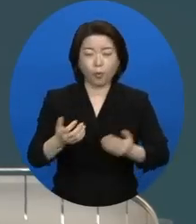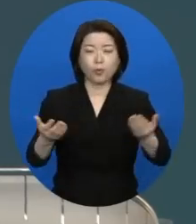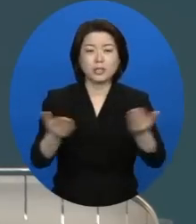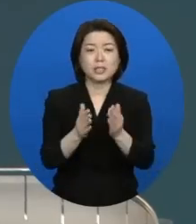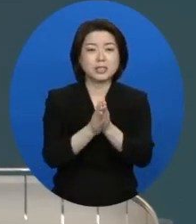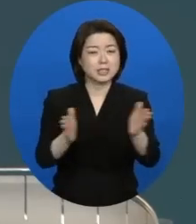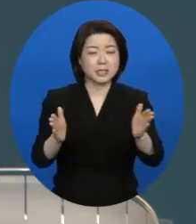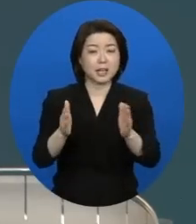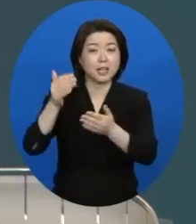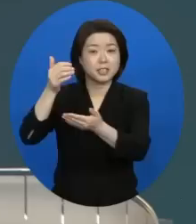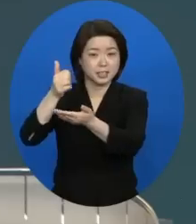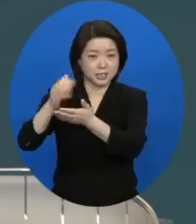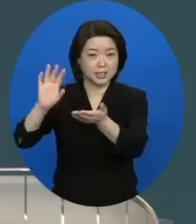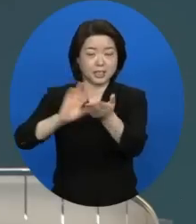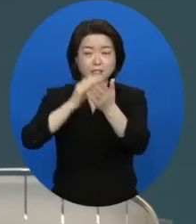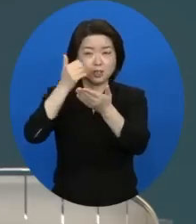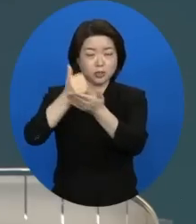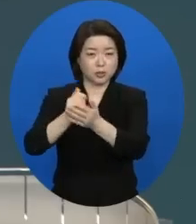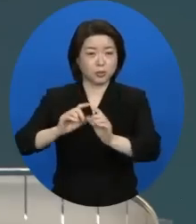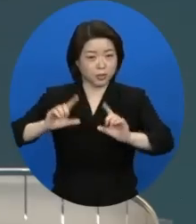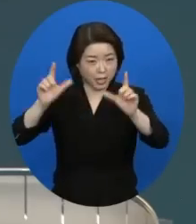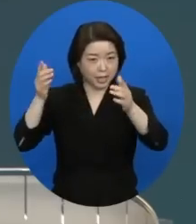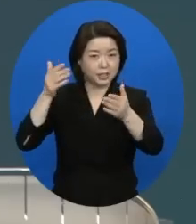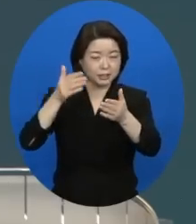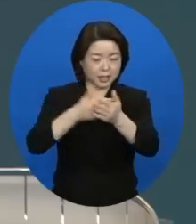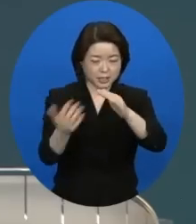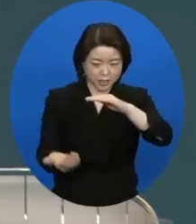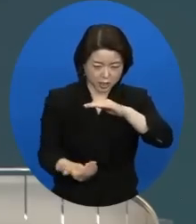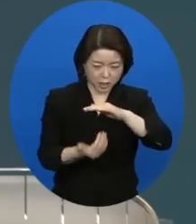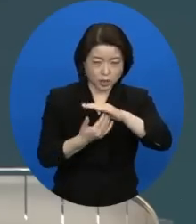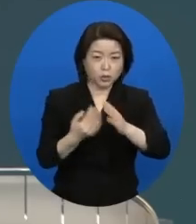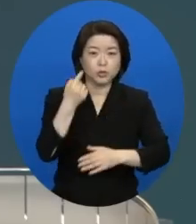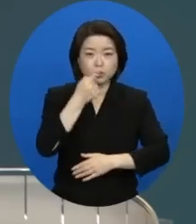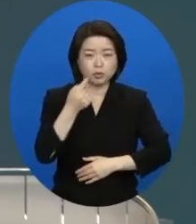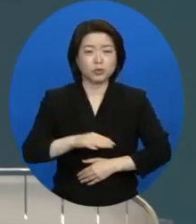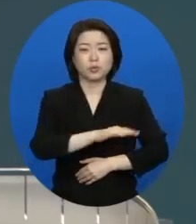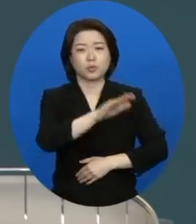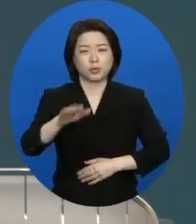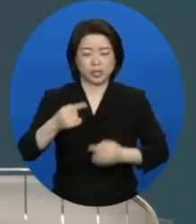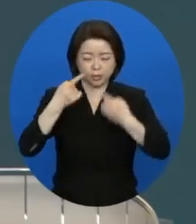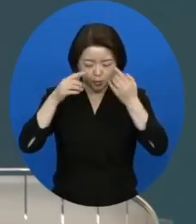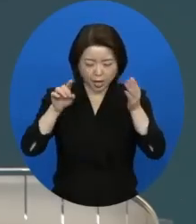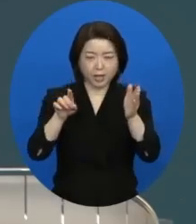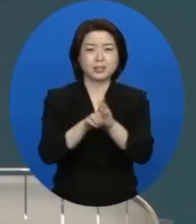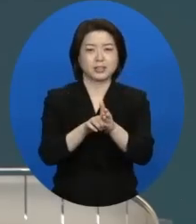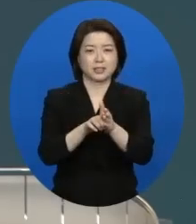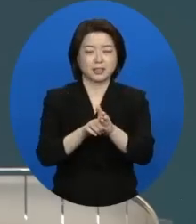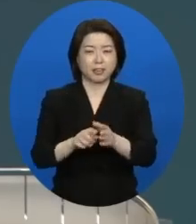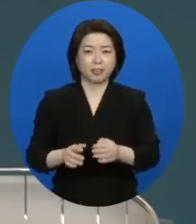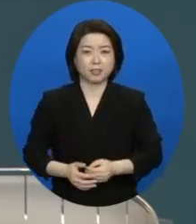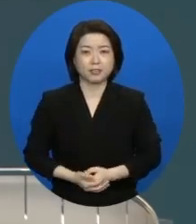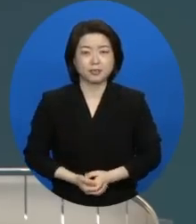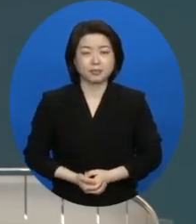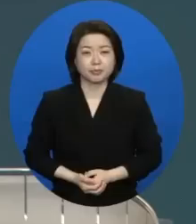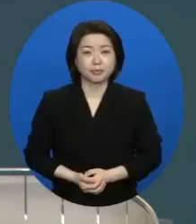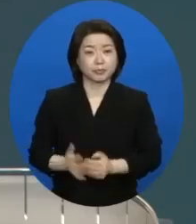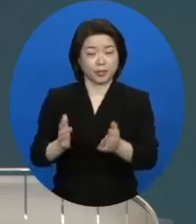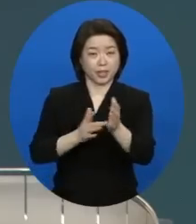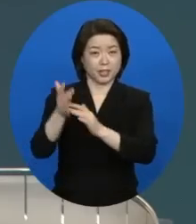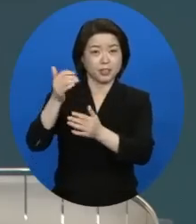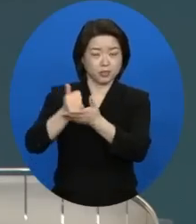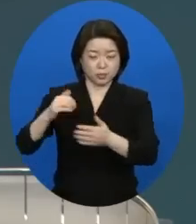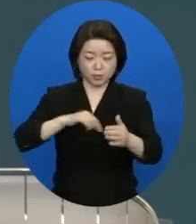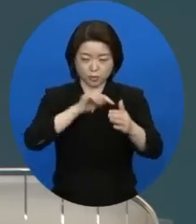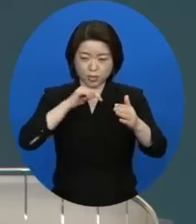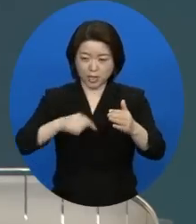시작하시니가 그리스도 예수의 날까지 이루실 줄을 우리는 확신하노라. 예수님이 우리